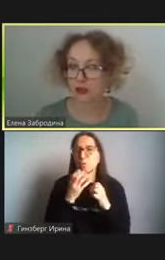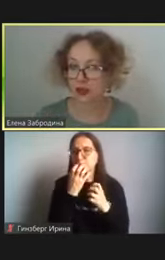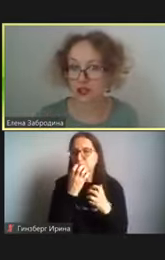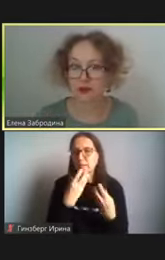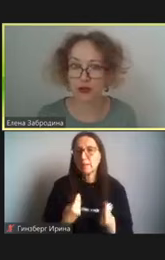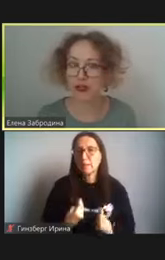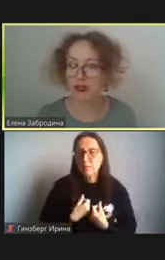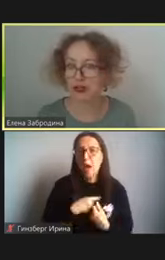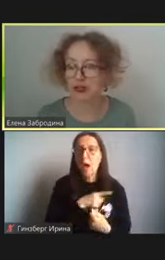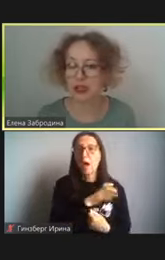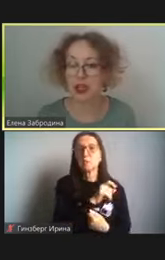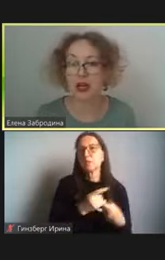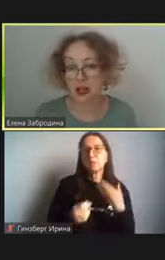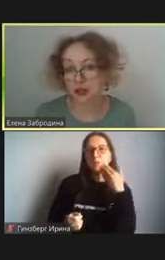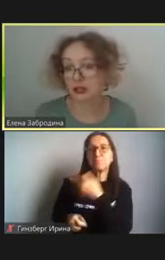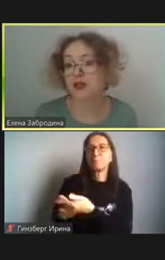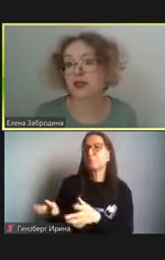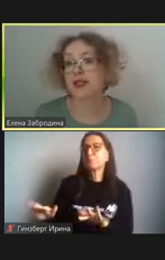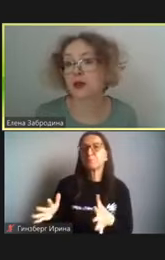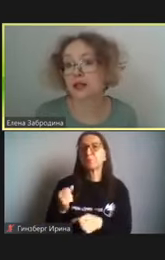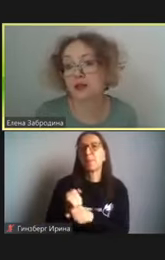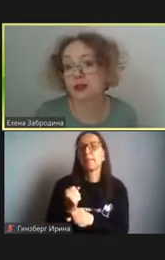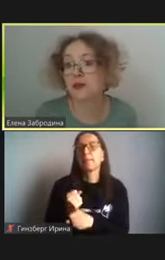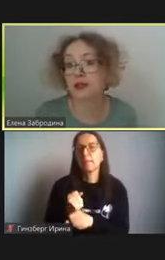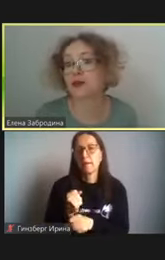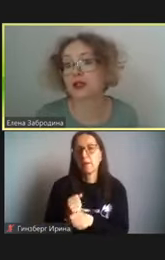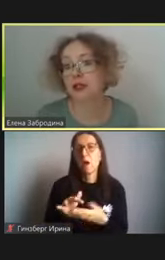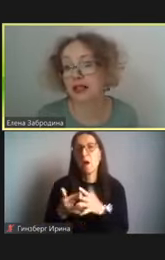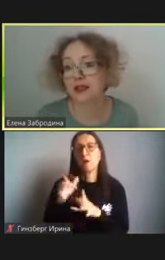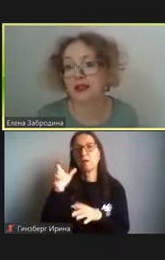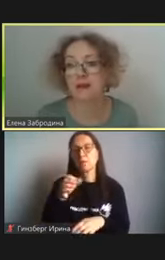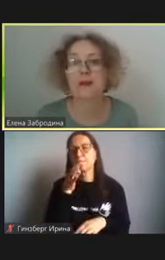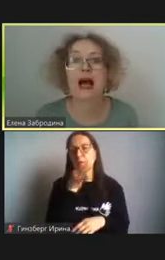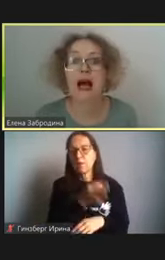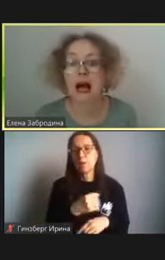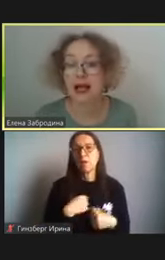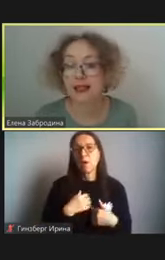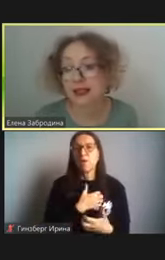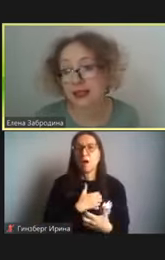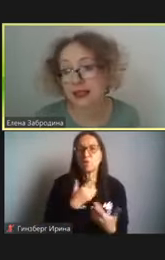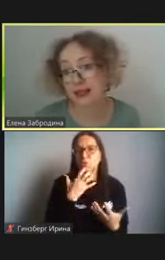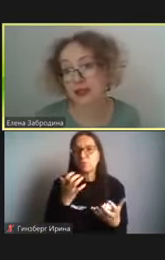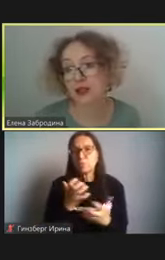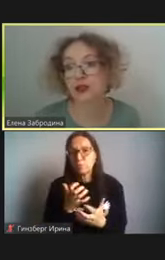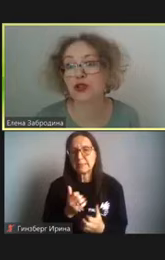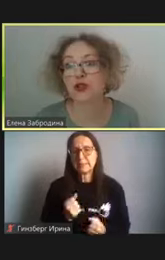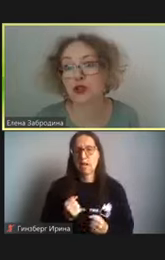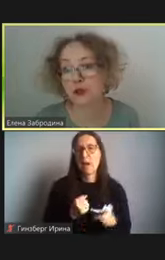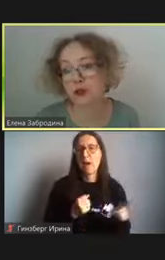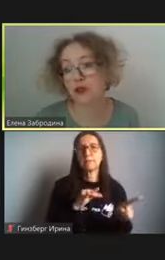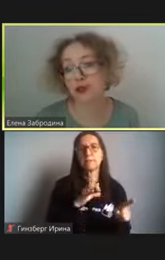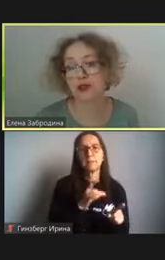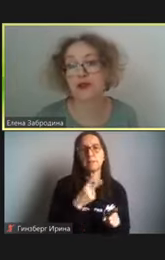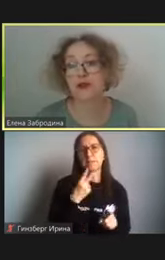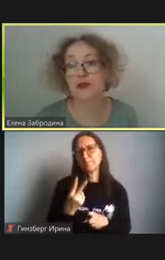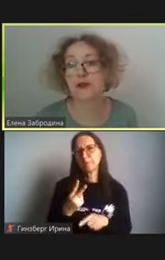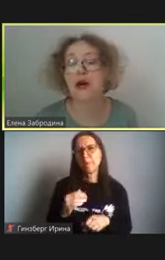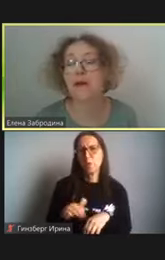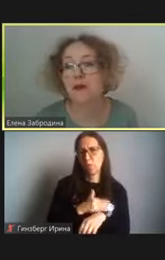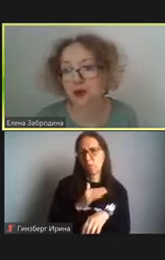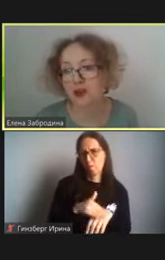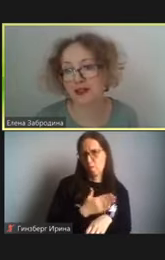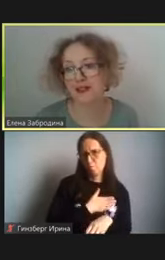его и спрашивает, что ты делаешь? Ну, крестьянин ему ответил, пытаюсь согреться. А сатир оказался очень добрым